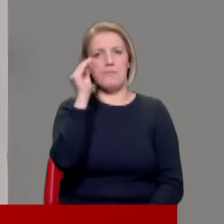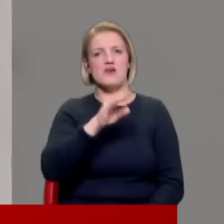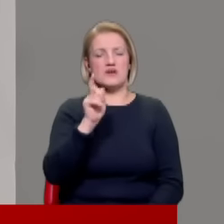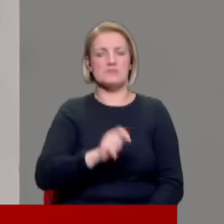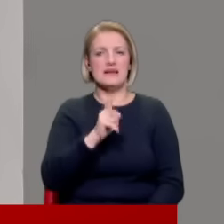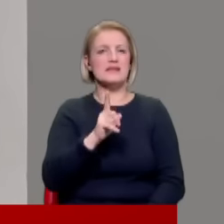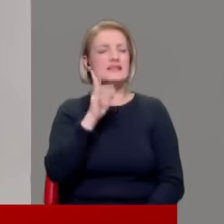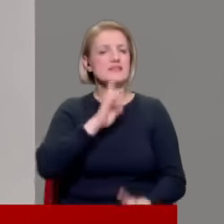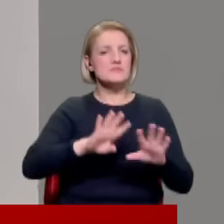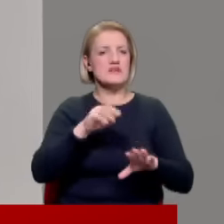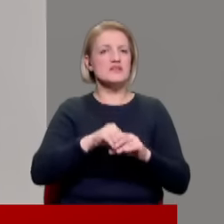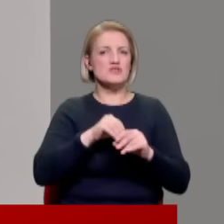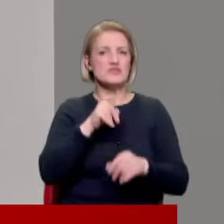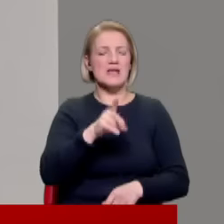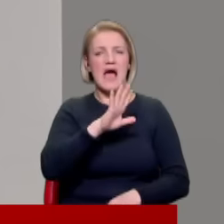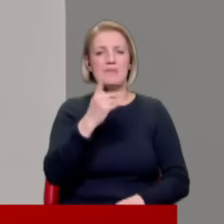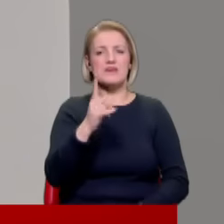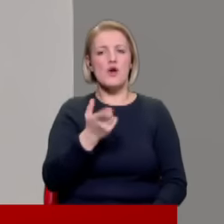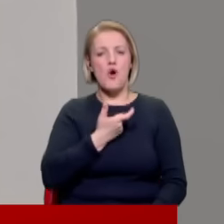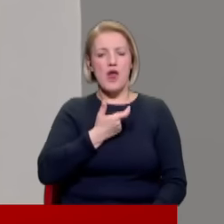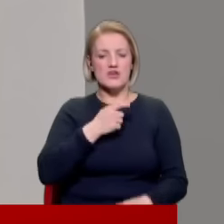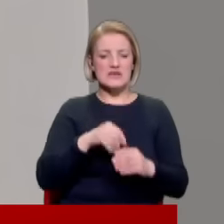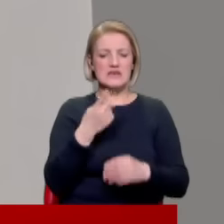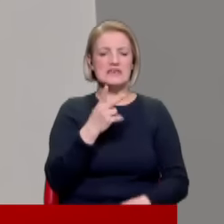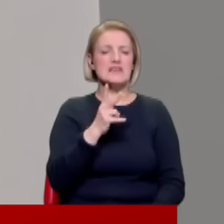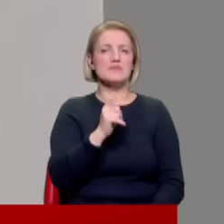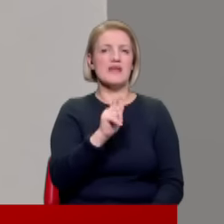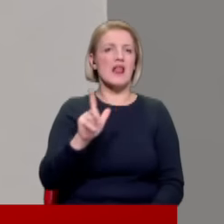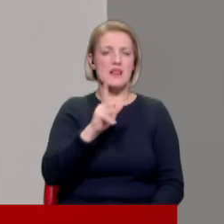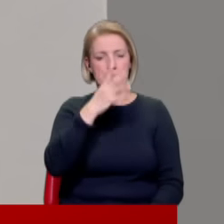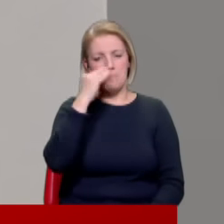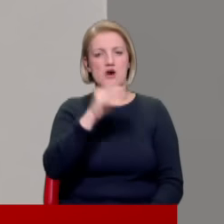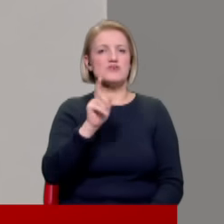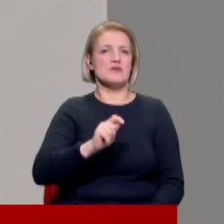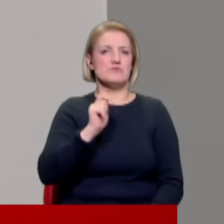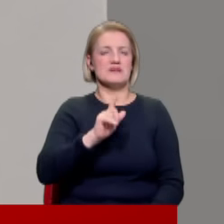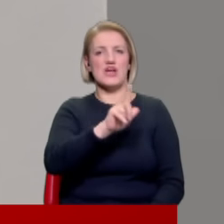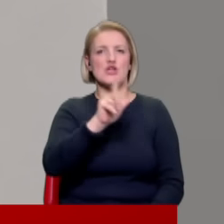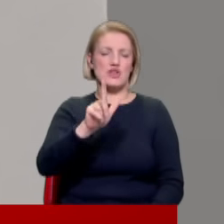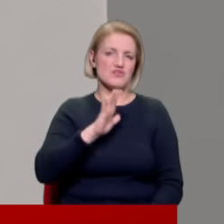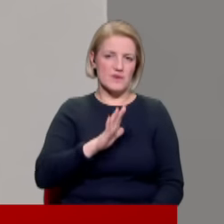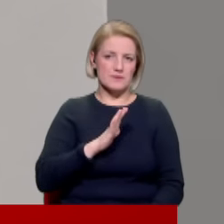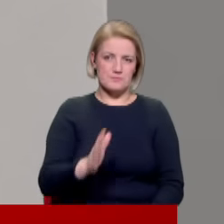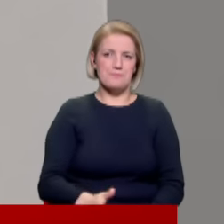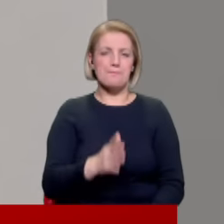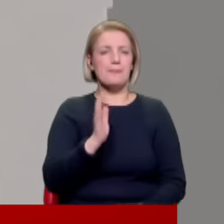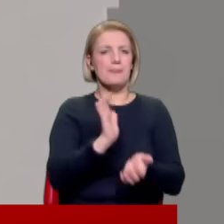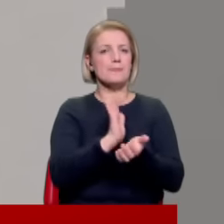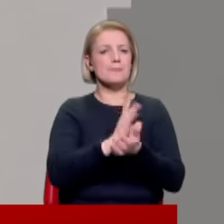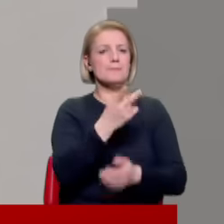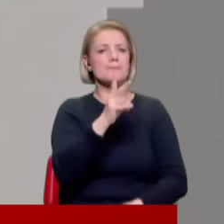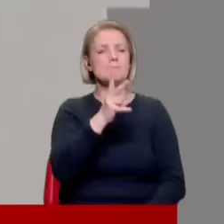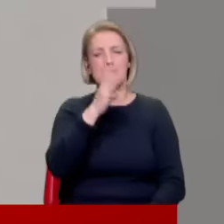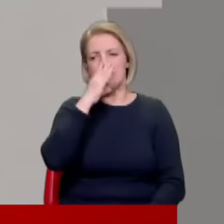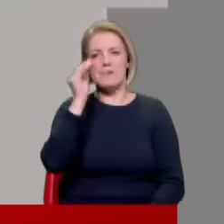iyi standartlar oluşturmak adına her bir öğrencimiz için 2000 lira miktarında bağış yapılmasına ihtiyaç duyulmaktadır. Velilerden 2000